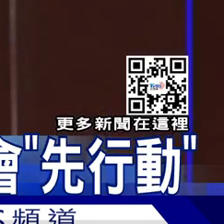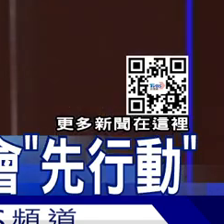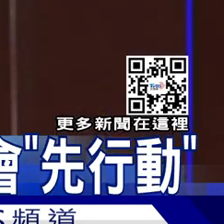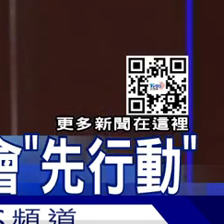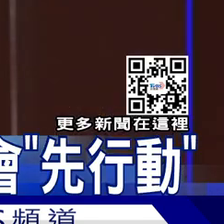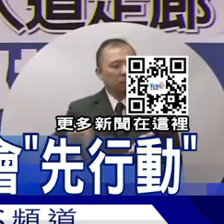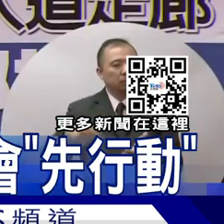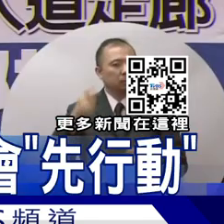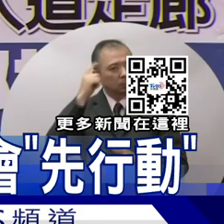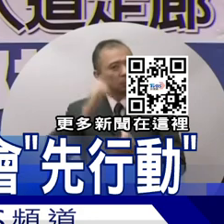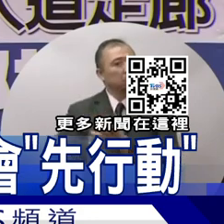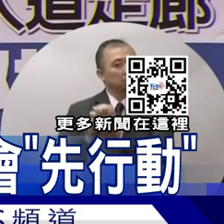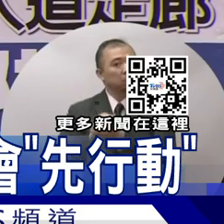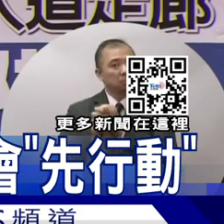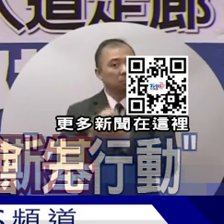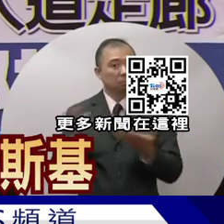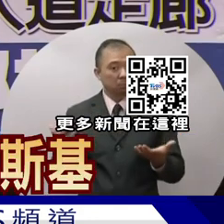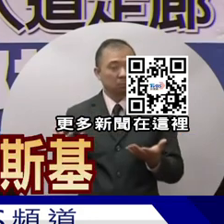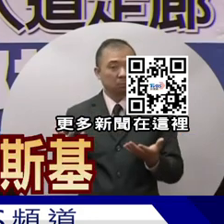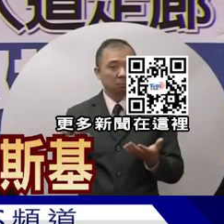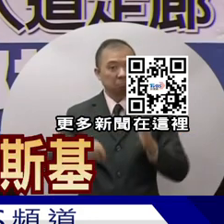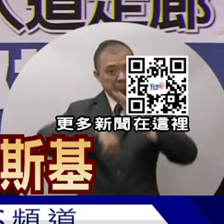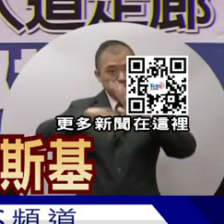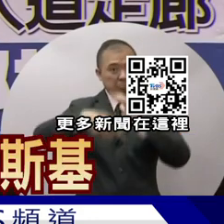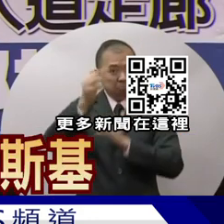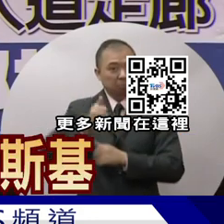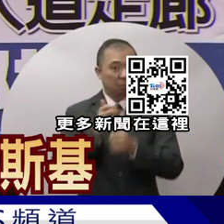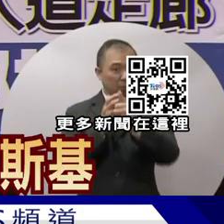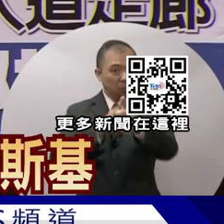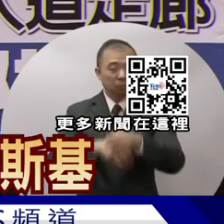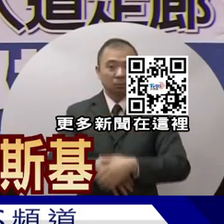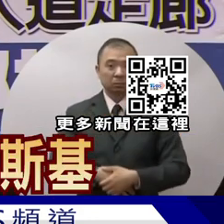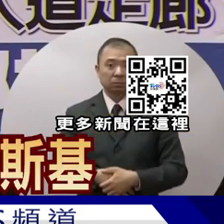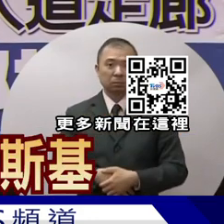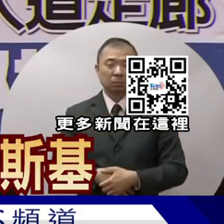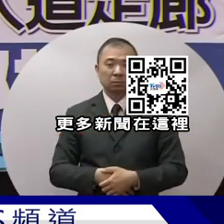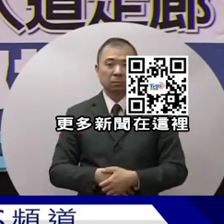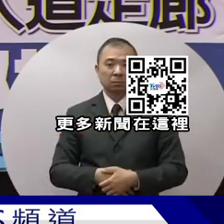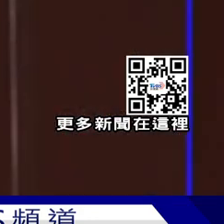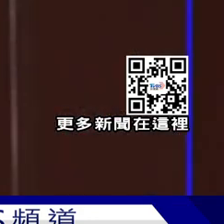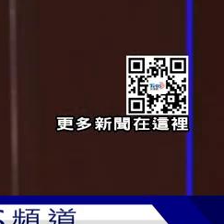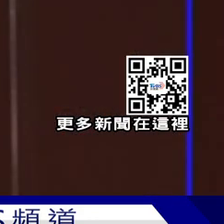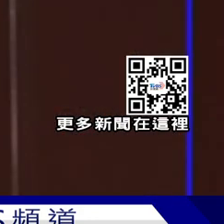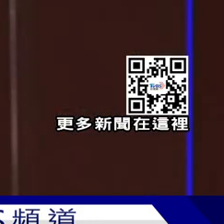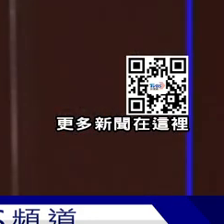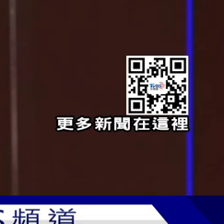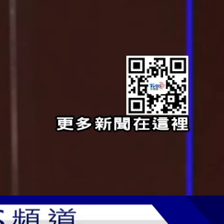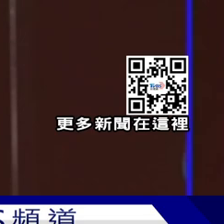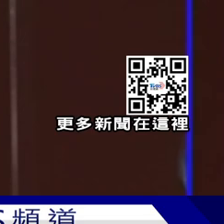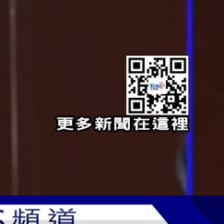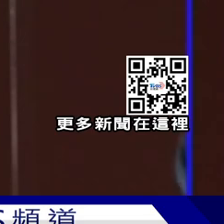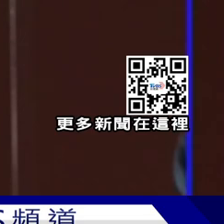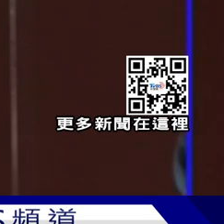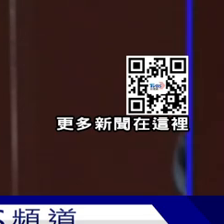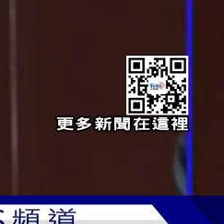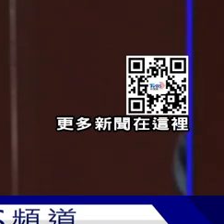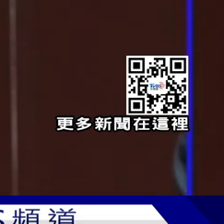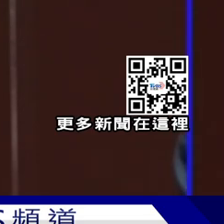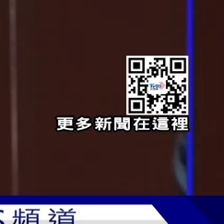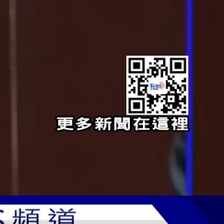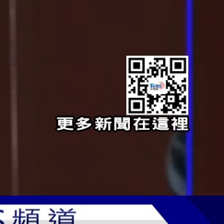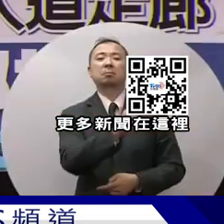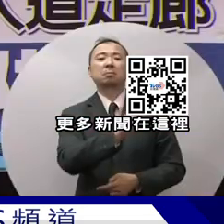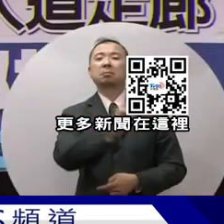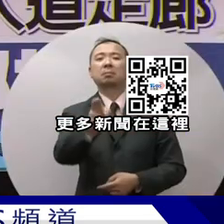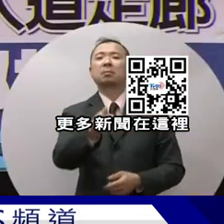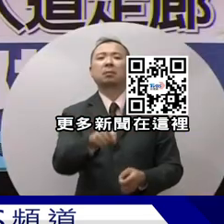有点难回答。 院长，咱敢有可能他泽伦斯基对咱视讯演讲？ 国会要安怎做？咱爱尊